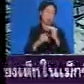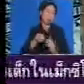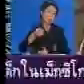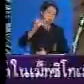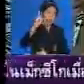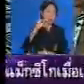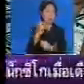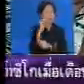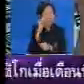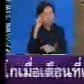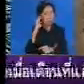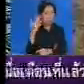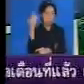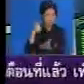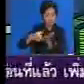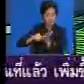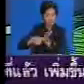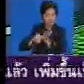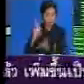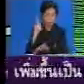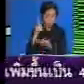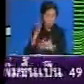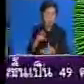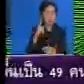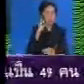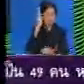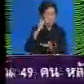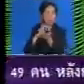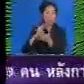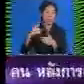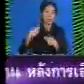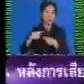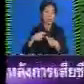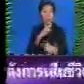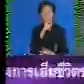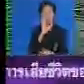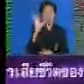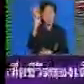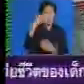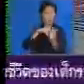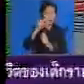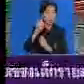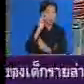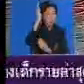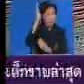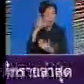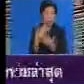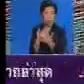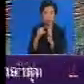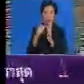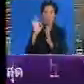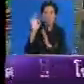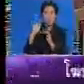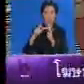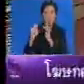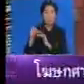สามารถพอที่จะชำระหนี้ที่นำมากระตุ้นเศรษฐกิจในปัจจุบันนอกจากนี้ครับหากเศรษฐกิจโลกนั้นเกิดาวะอัตราเงินเฟ้อขึ้นมาเมื่อไหร่นะฮะไทยจะมี